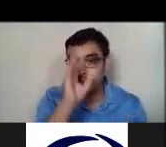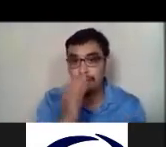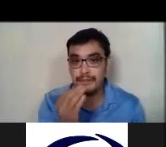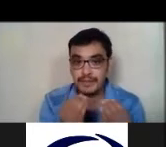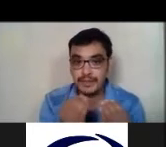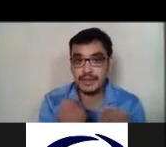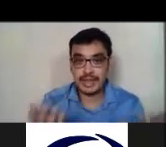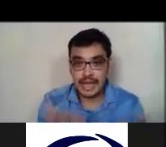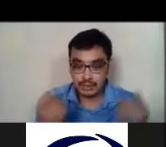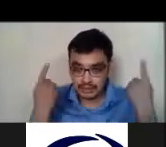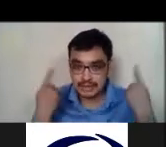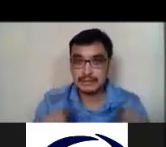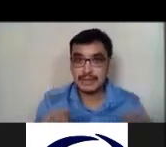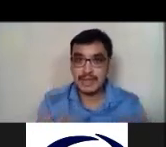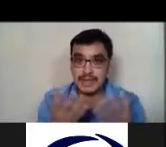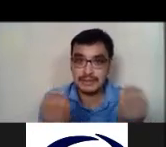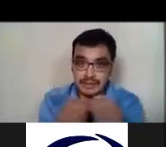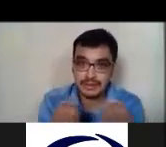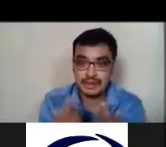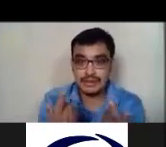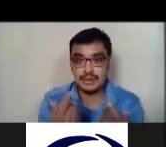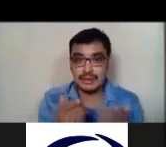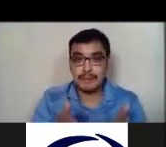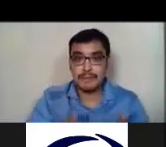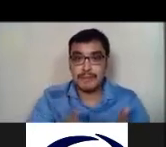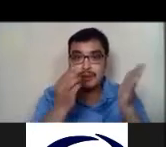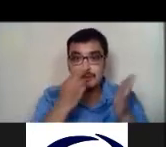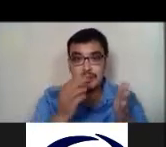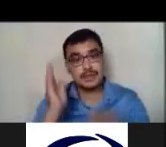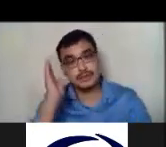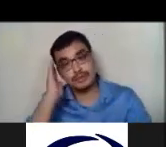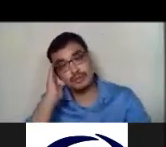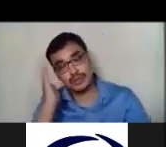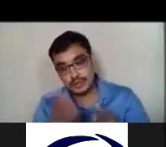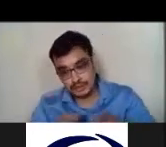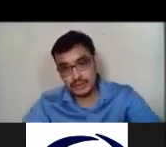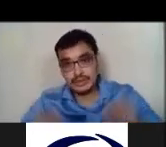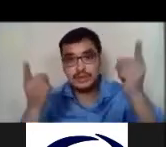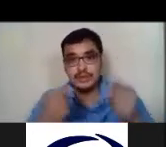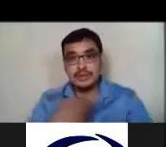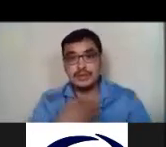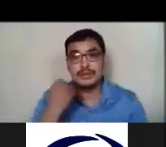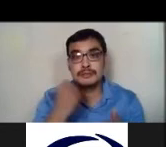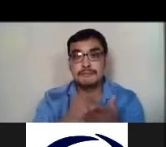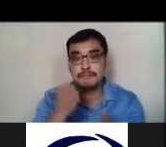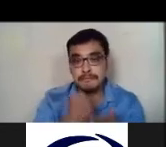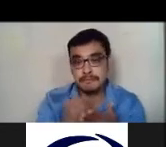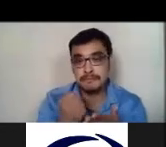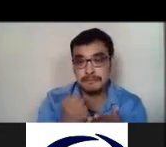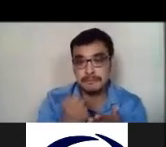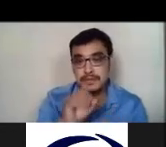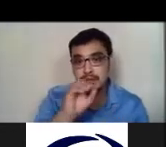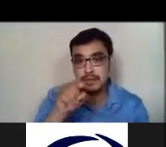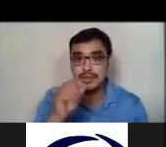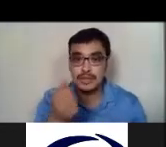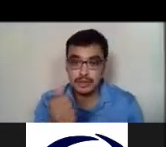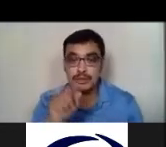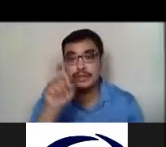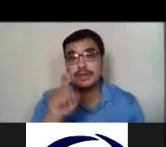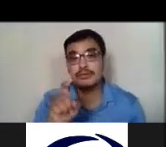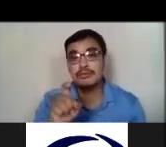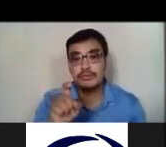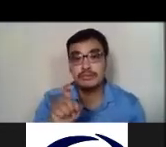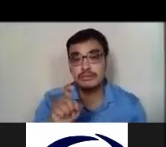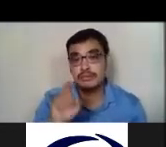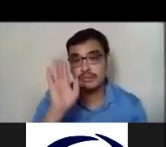आगो लगाएर अथवा हाइवेमा रोडमा सुत्तिएर आत्महत्या गर्न खोजिया चाहिँ 0.6% छ. नेक्स्ट.